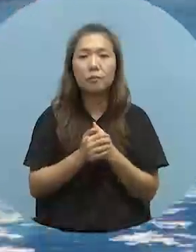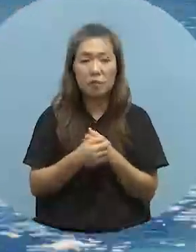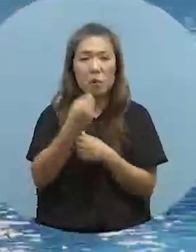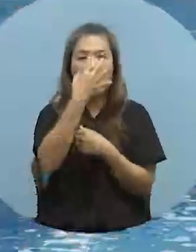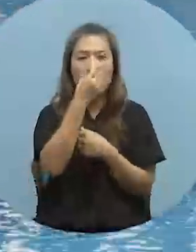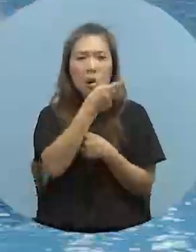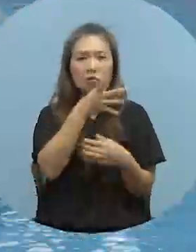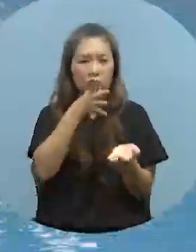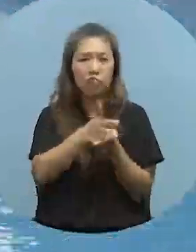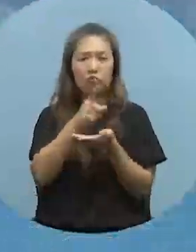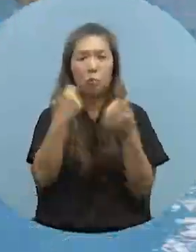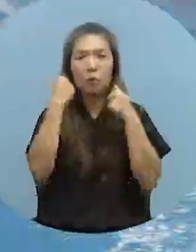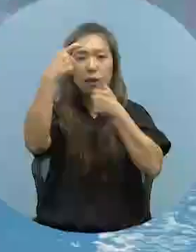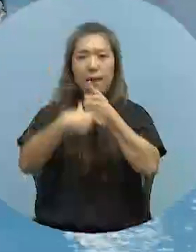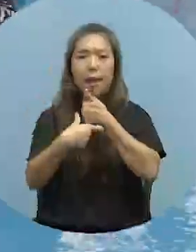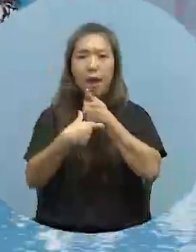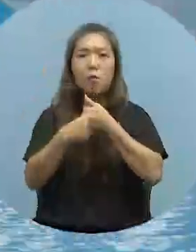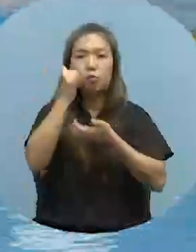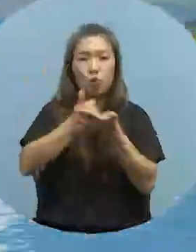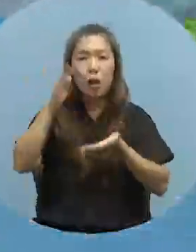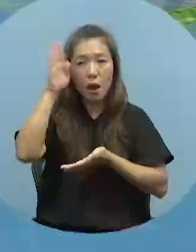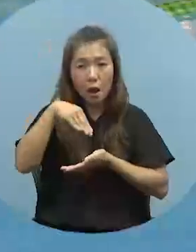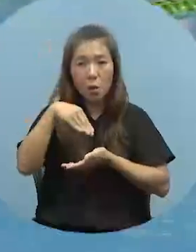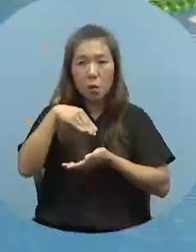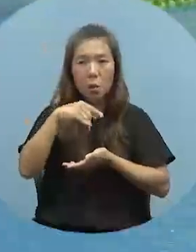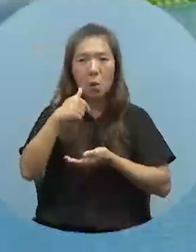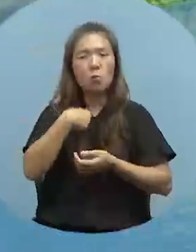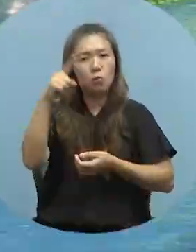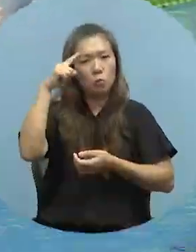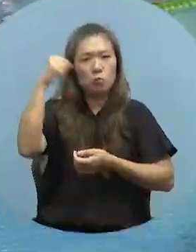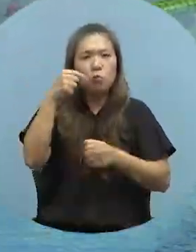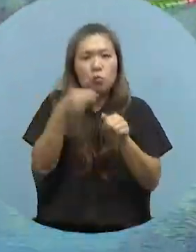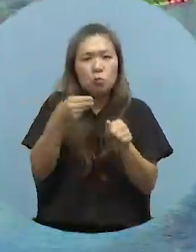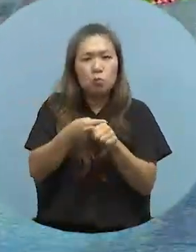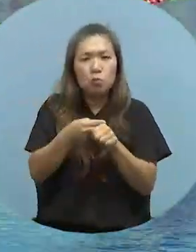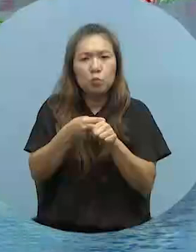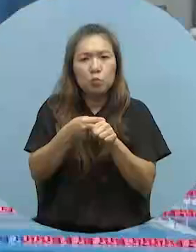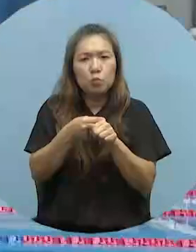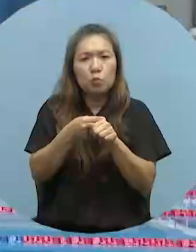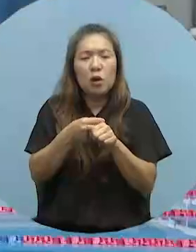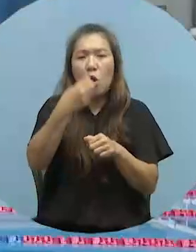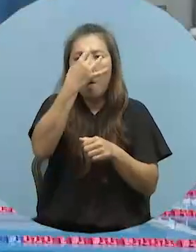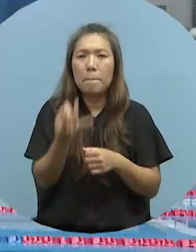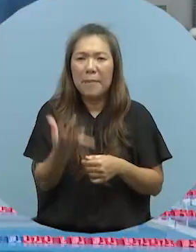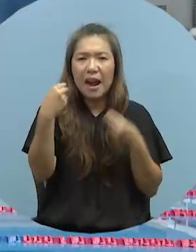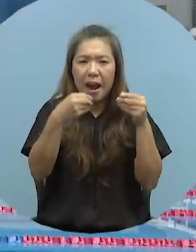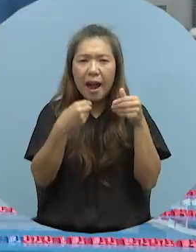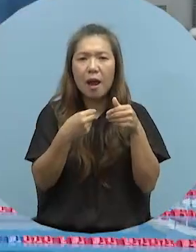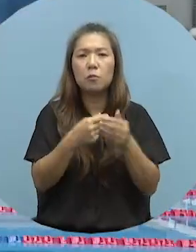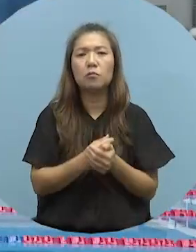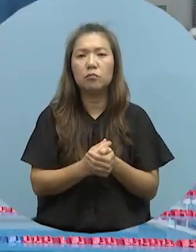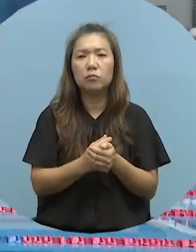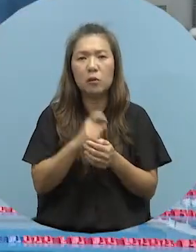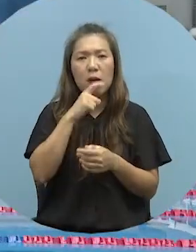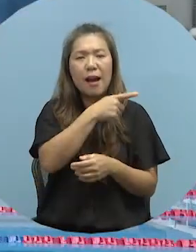我们香港的职业运动员退役以后，我尽量培养多一些本地教练，他们